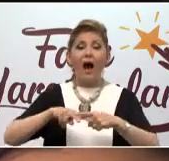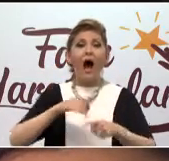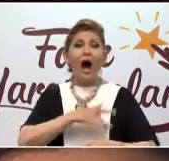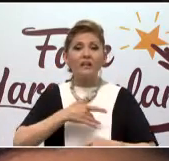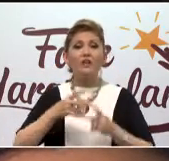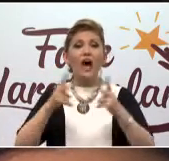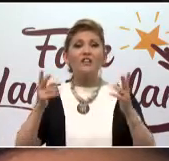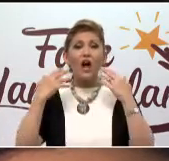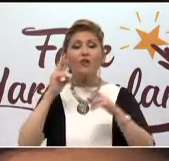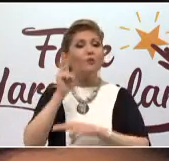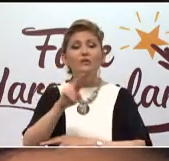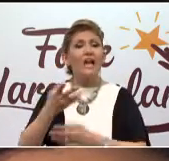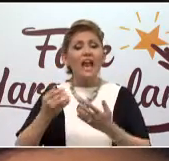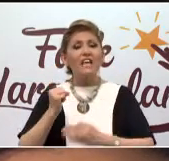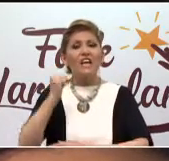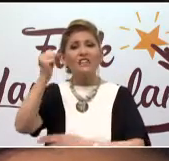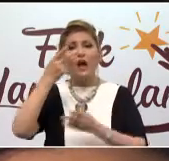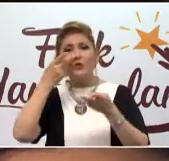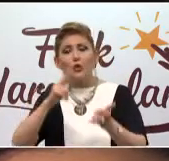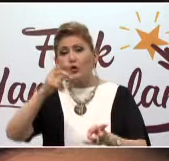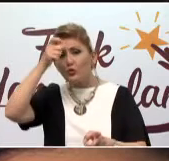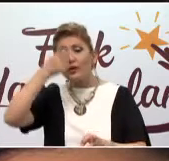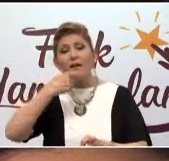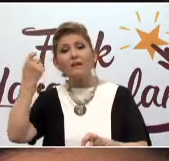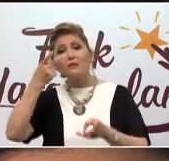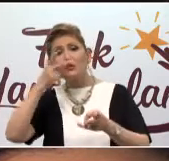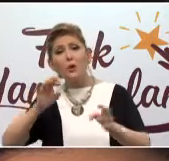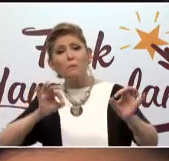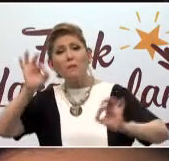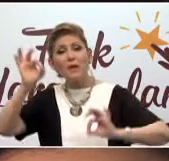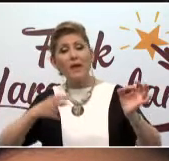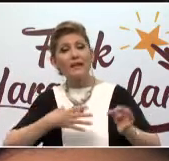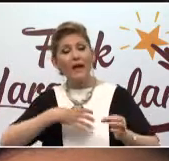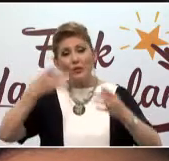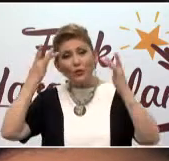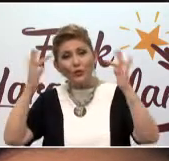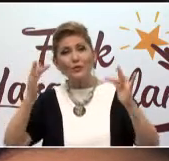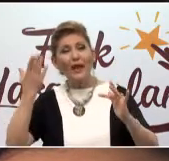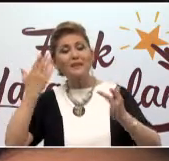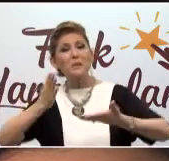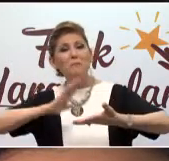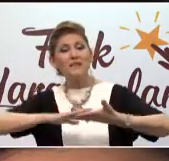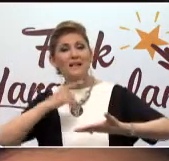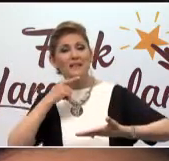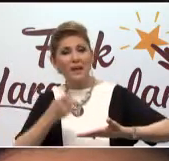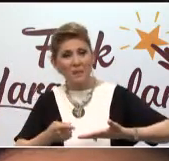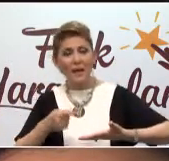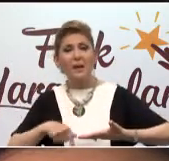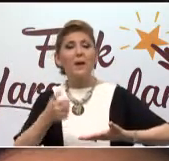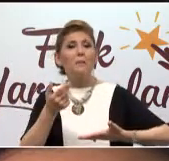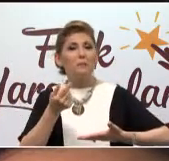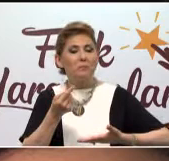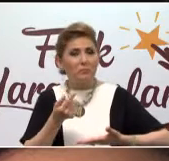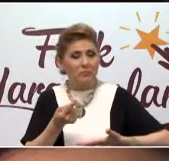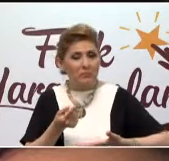Köy. Burada da Türkiye'nin mimari çeşitliliğini sergilemek istiyoruz. Kendi kültürel geçmişimizle barışmak demek aslında biraz da